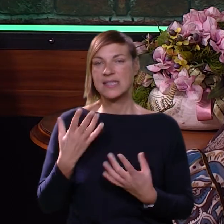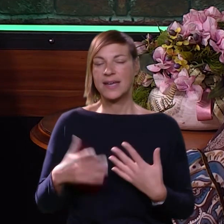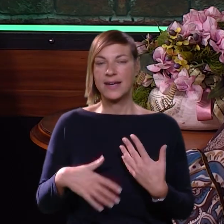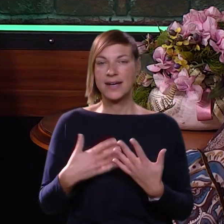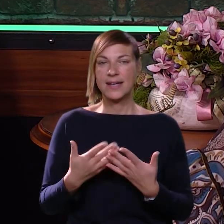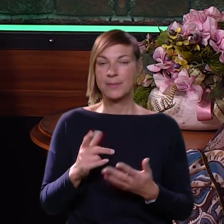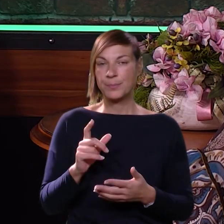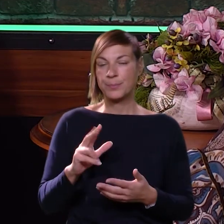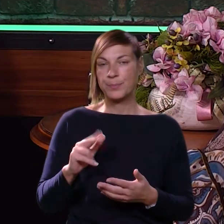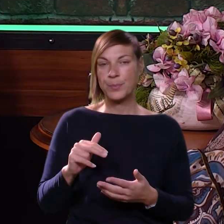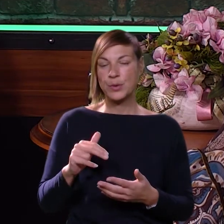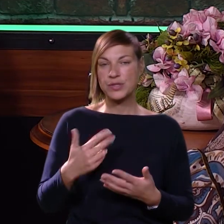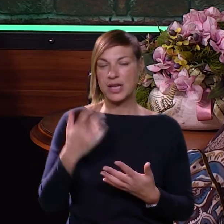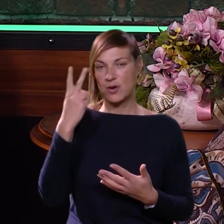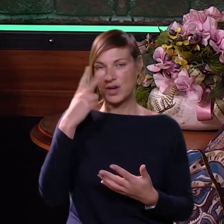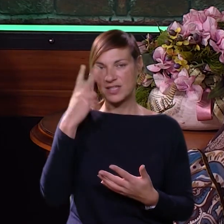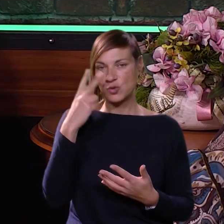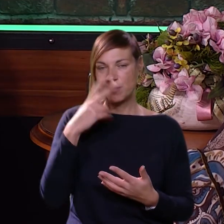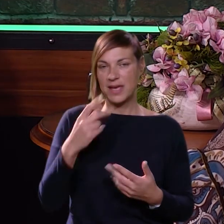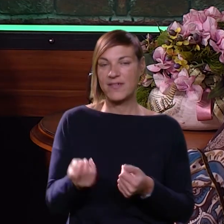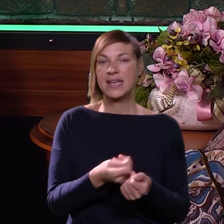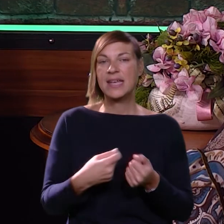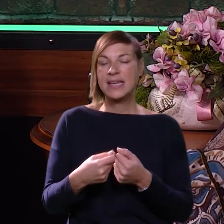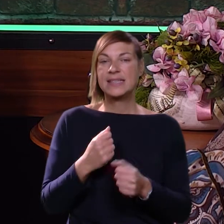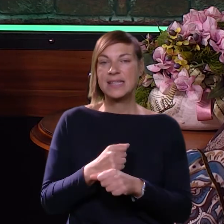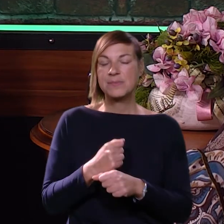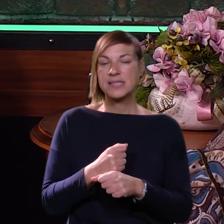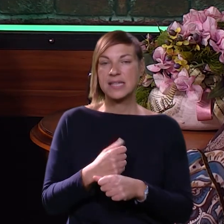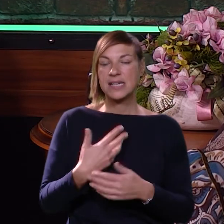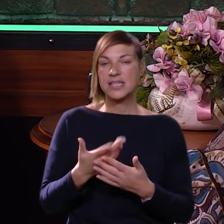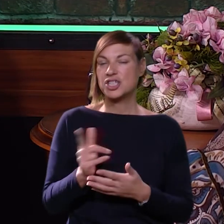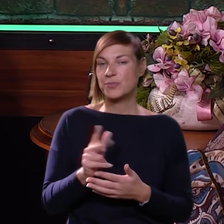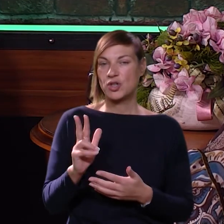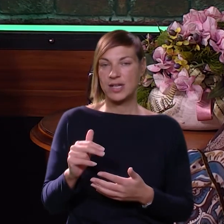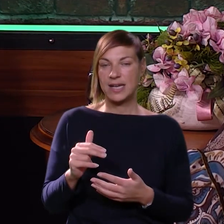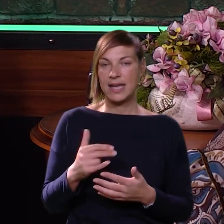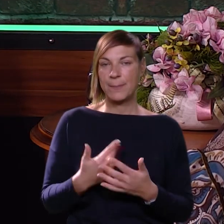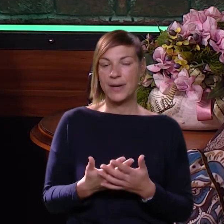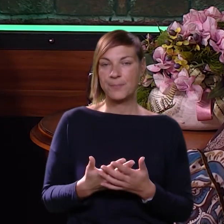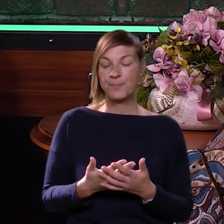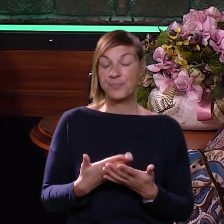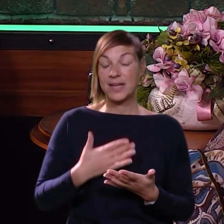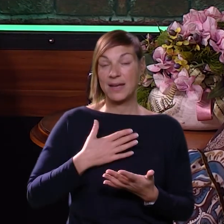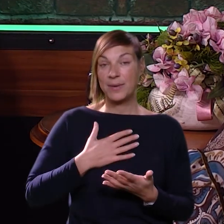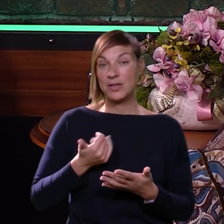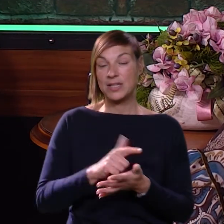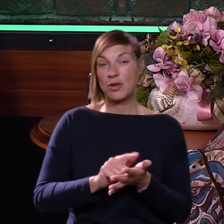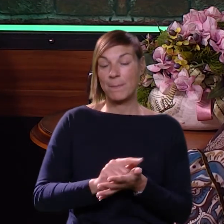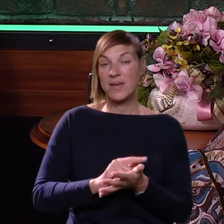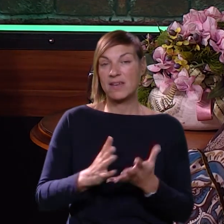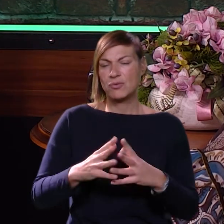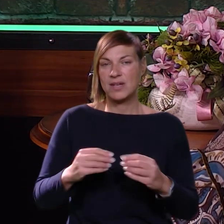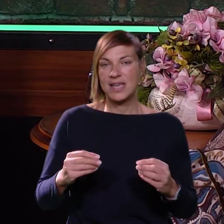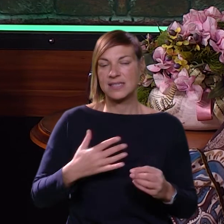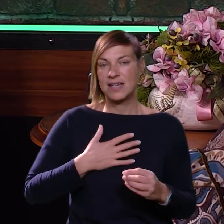kad postoji nekakvo razumijevanje, timski rad. Čim tog nema, a meni je u jednom periodu